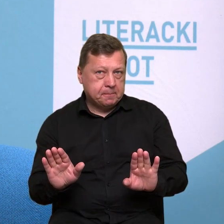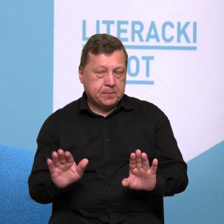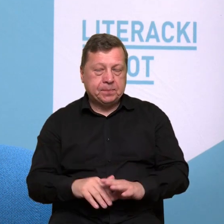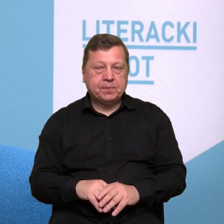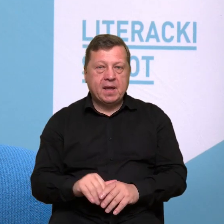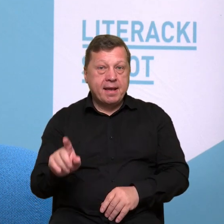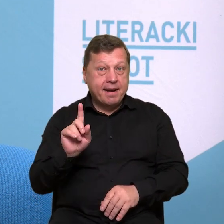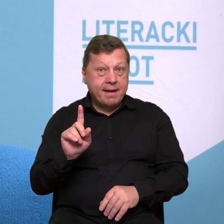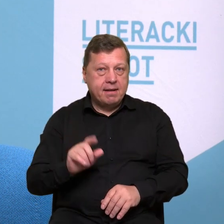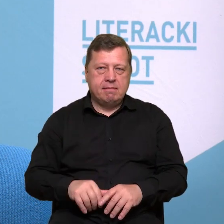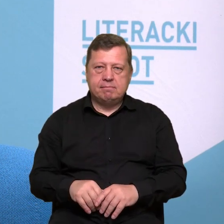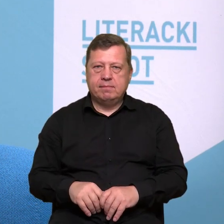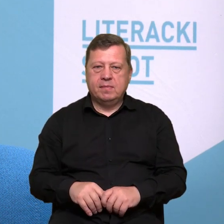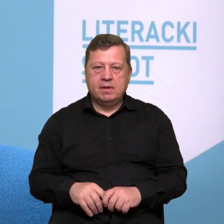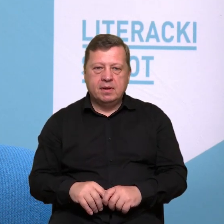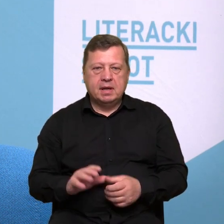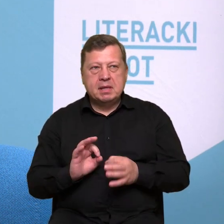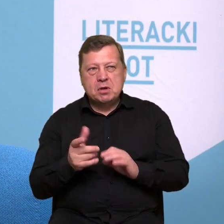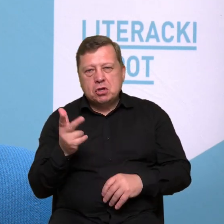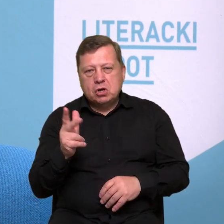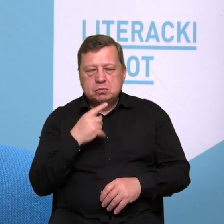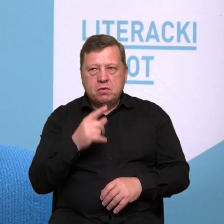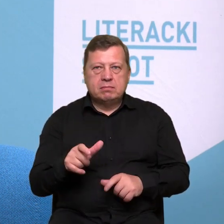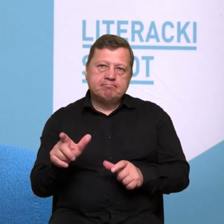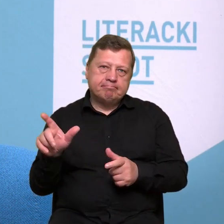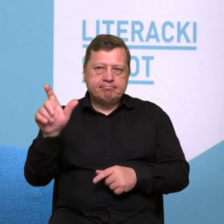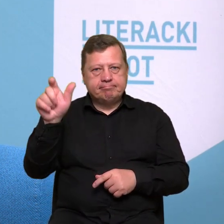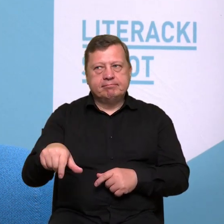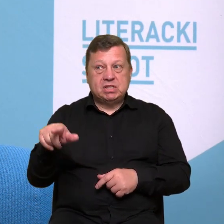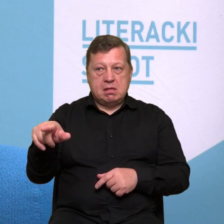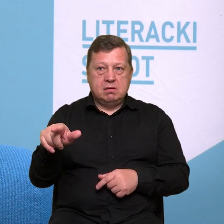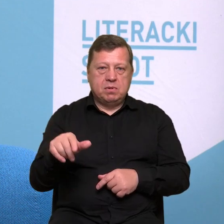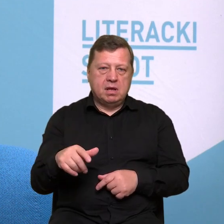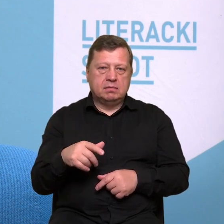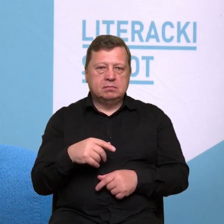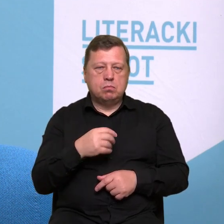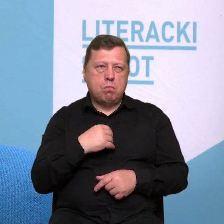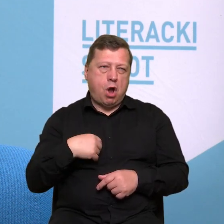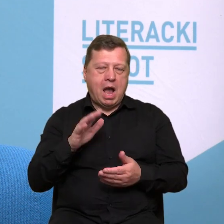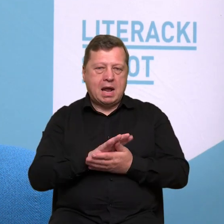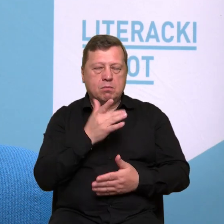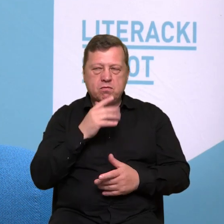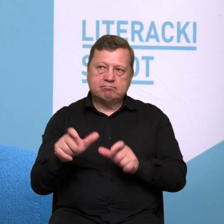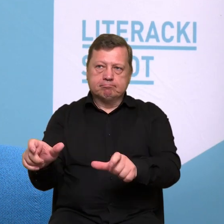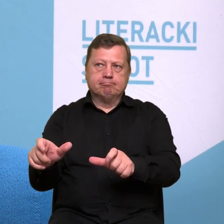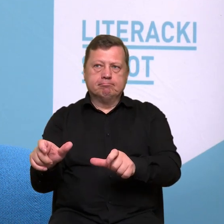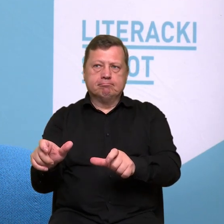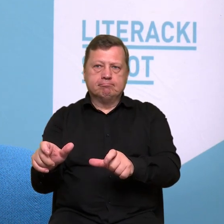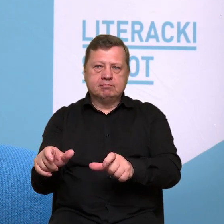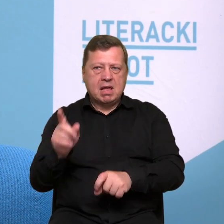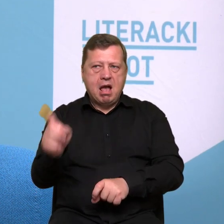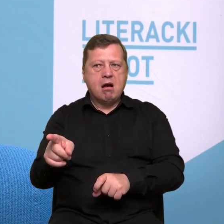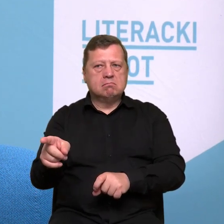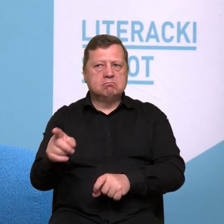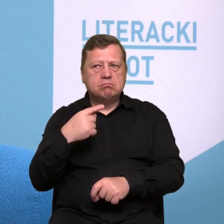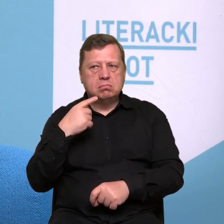ale jakby ktoś tak, nie wiem, postawił cię pod ścianą, jak to się mówi po polsku, i kazał ci powiedzieć, co